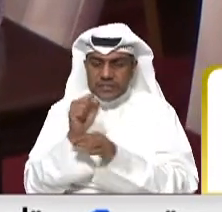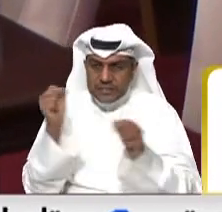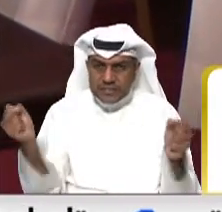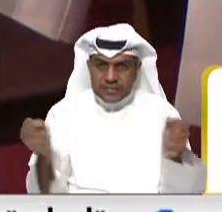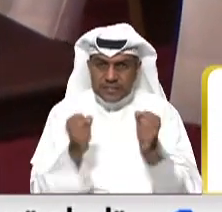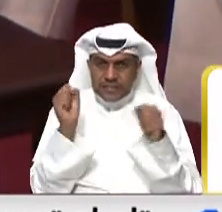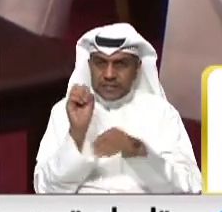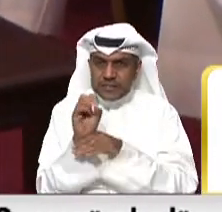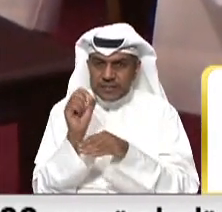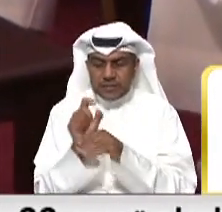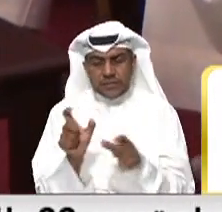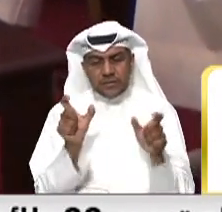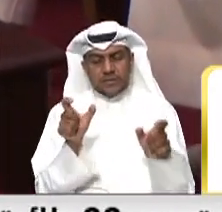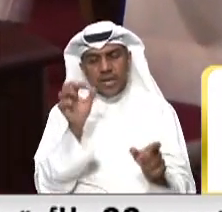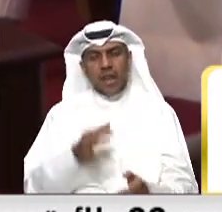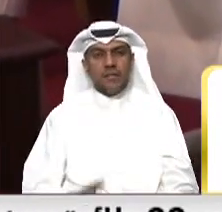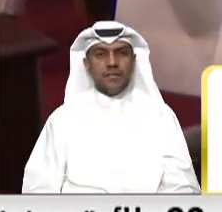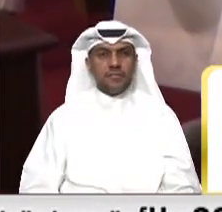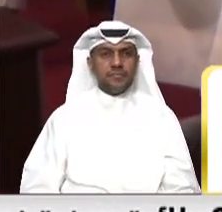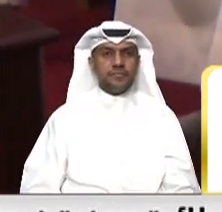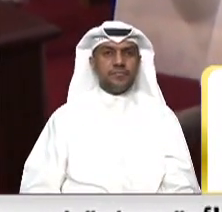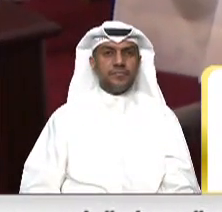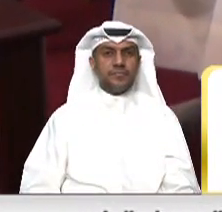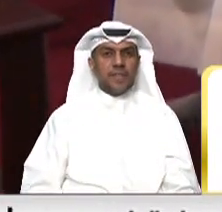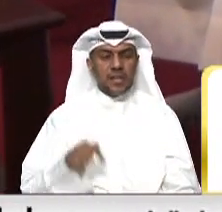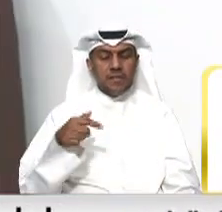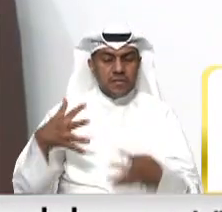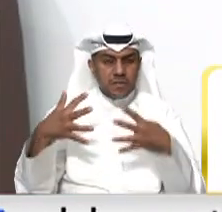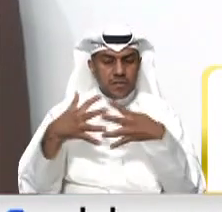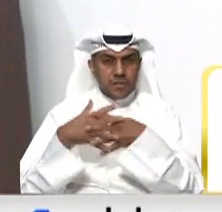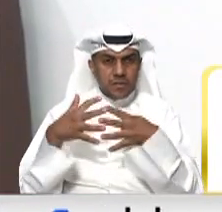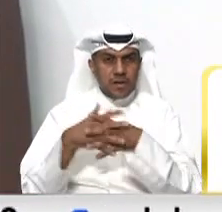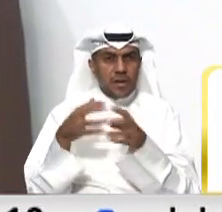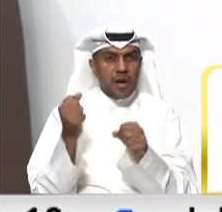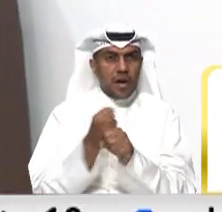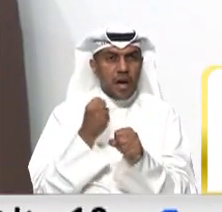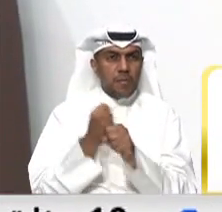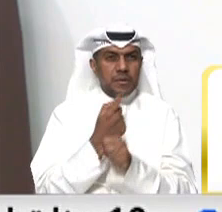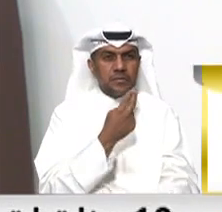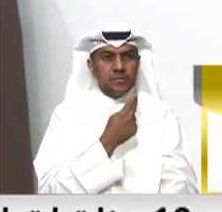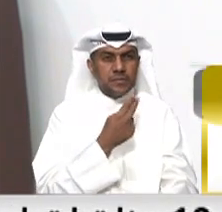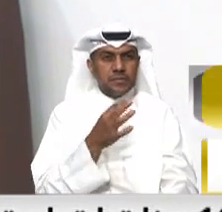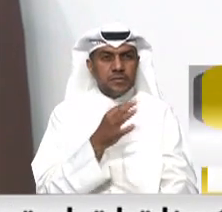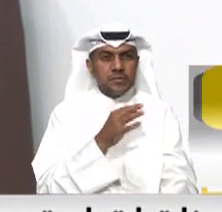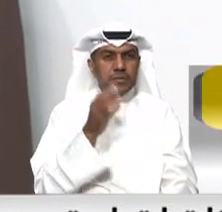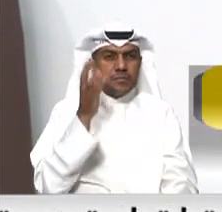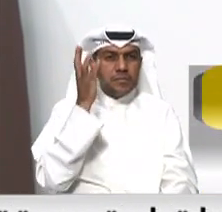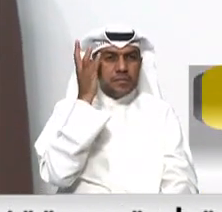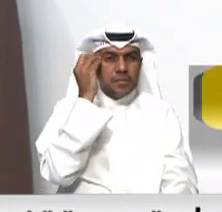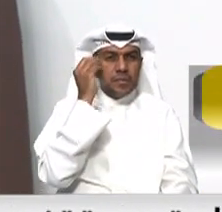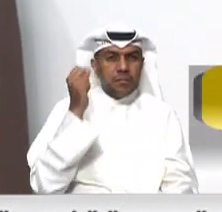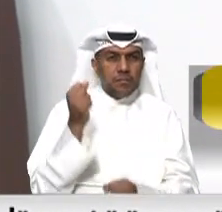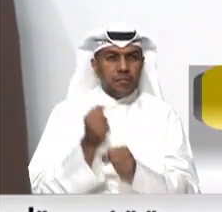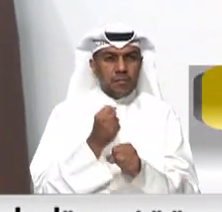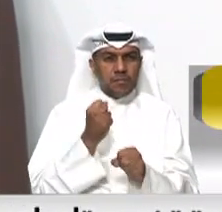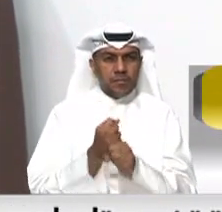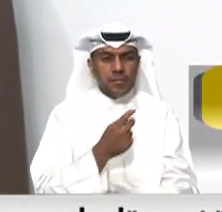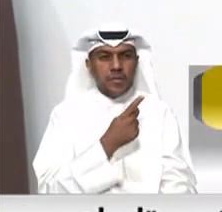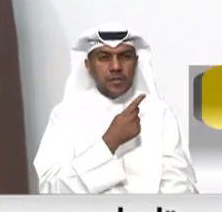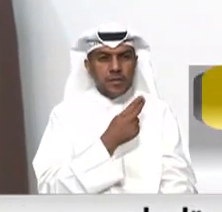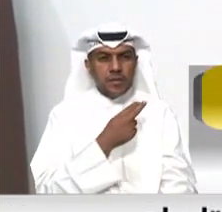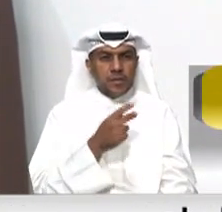الأمن السبراني. ينشؤون شركاتهم الخاصة، فعندنا برنامج من أحد برامج خطة التنمية اسمه برنامج المبادر